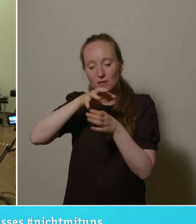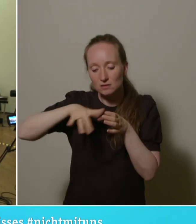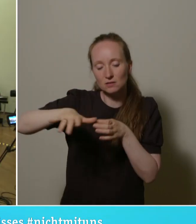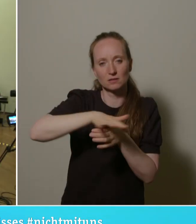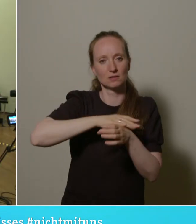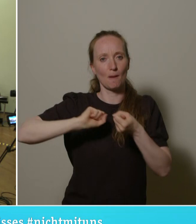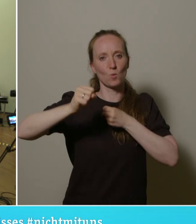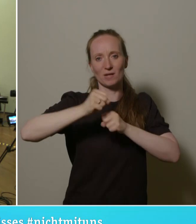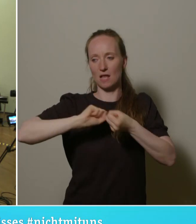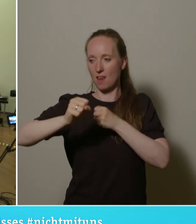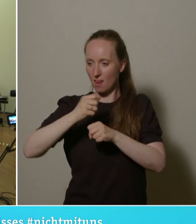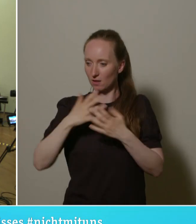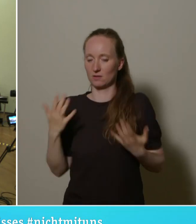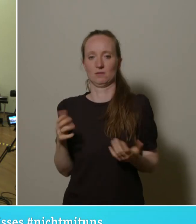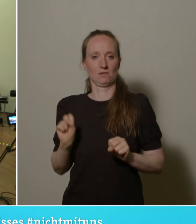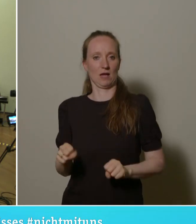Der nächste Redner ist Herr Wiese.